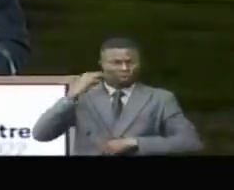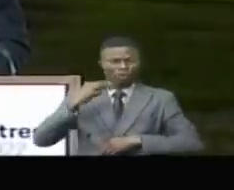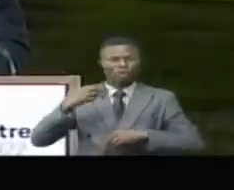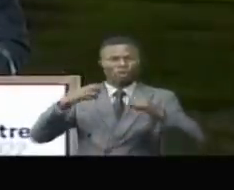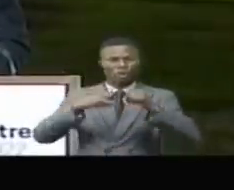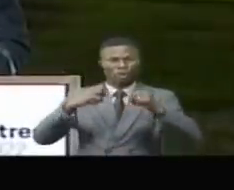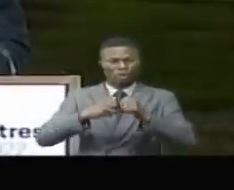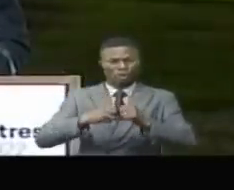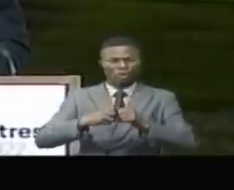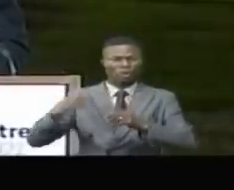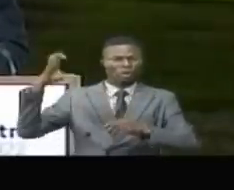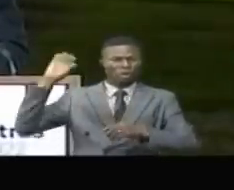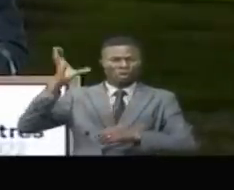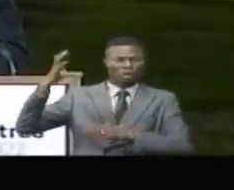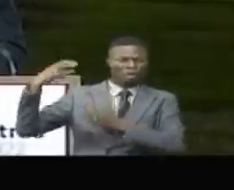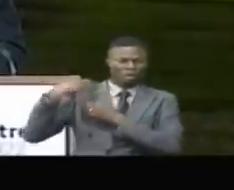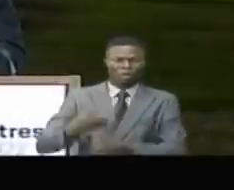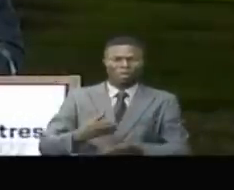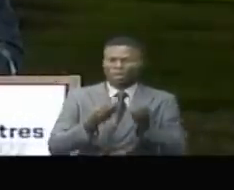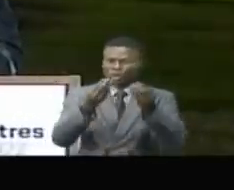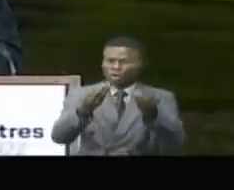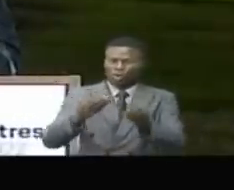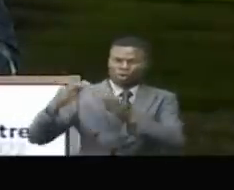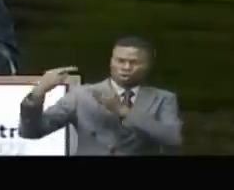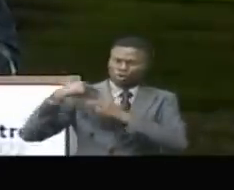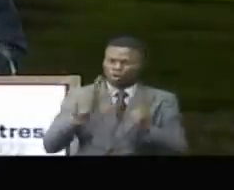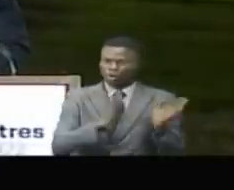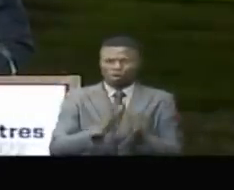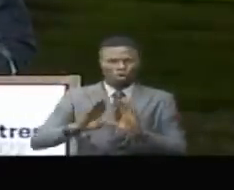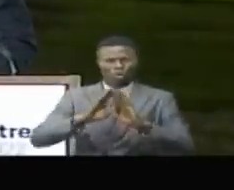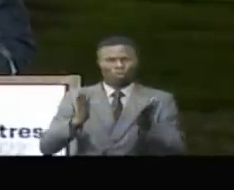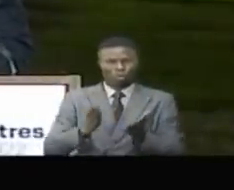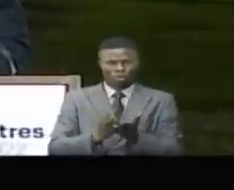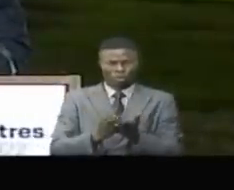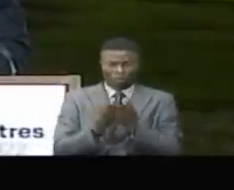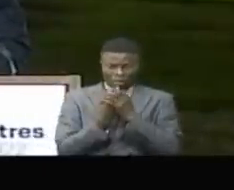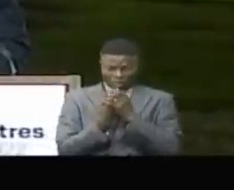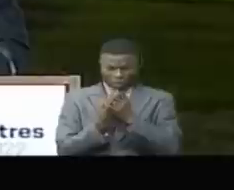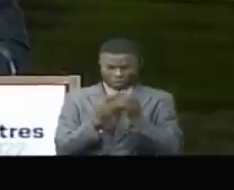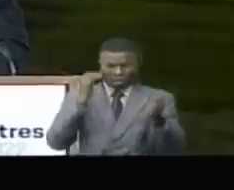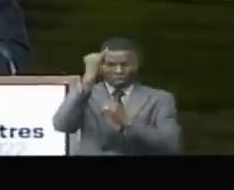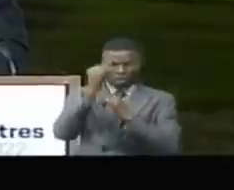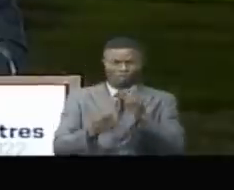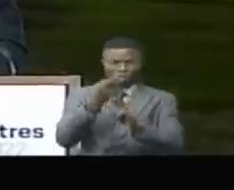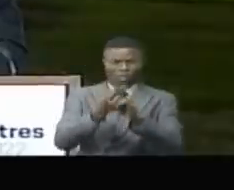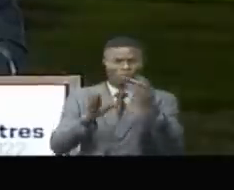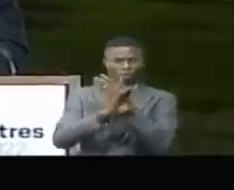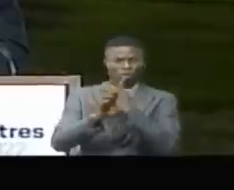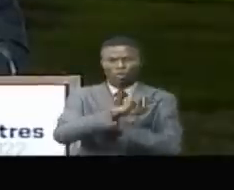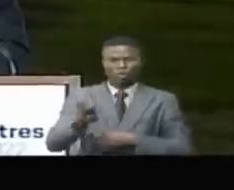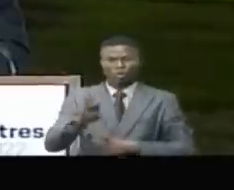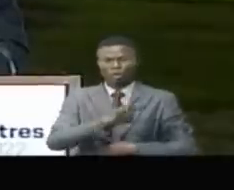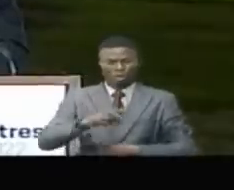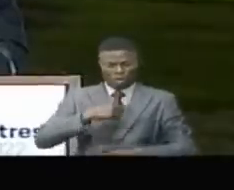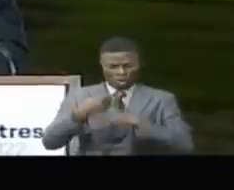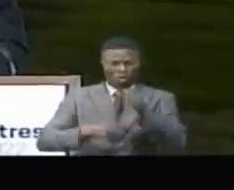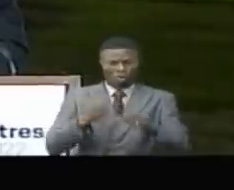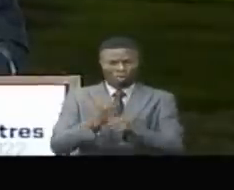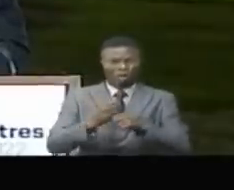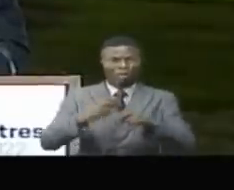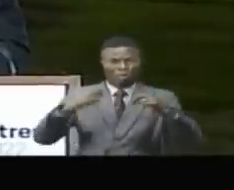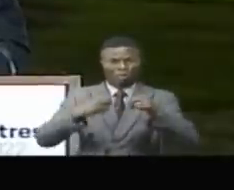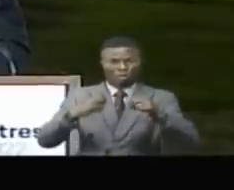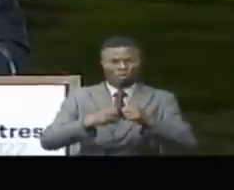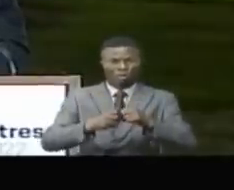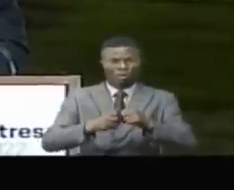ont été chargés de prendre toutes les dispositions nécessaires pour que d'ici fin août 2022, la relance des travaux d'électrification